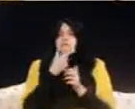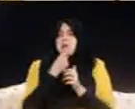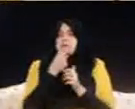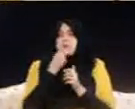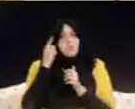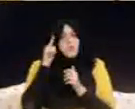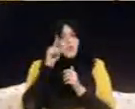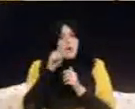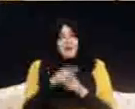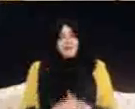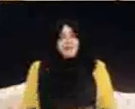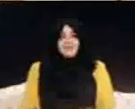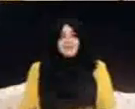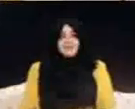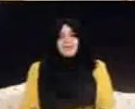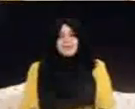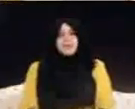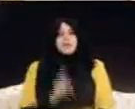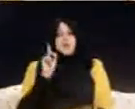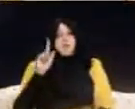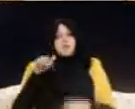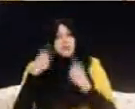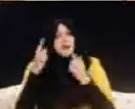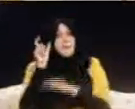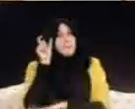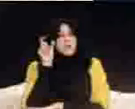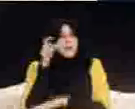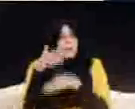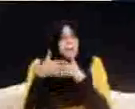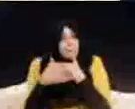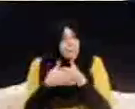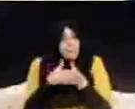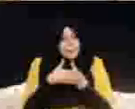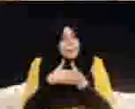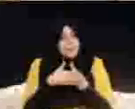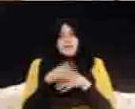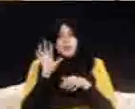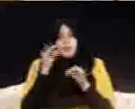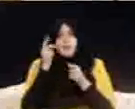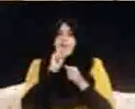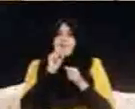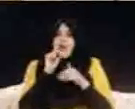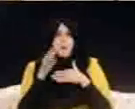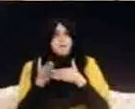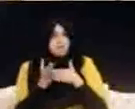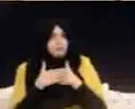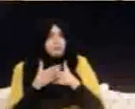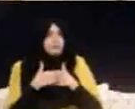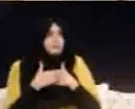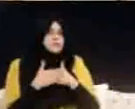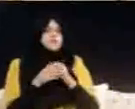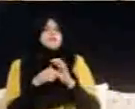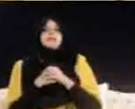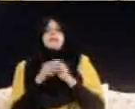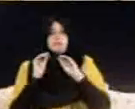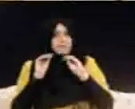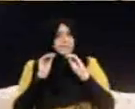سهل جدا. يطرح الجامع الأقرب مسجد تلقي ثم مرشدة دينية إن شاء الله تقريك، يا